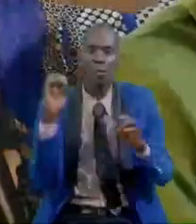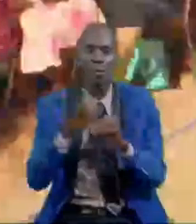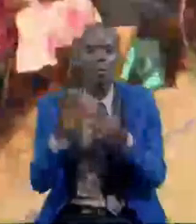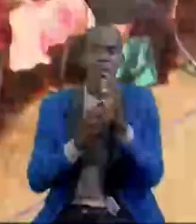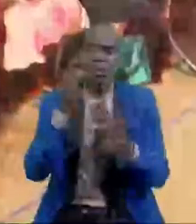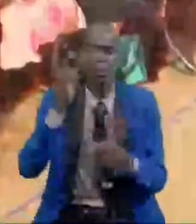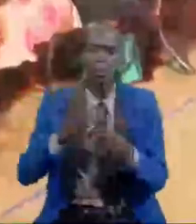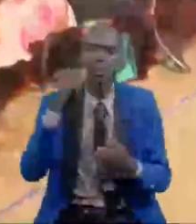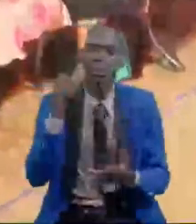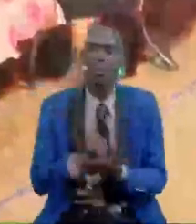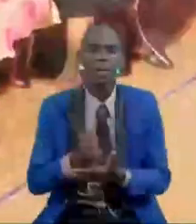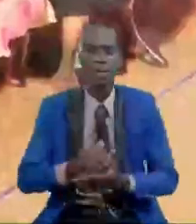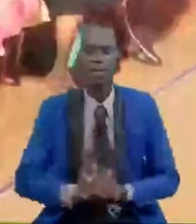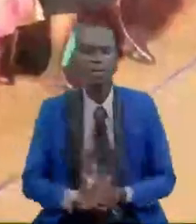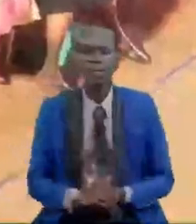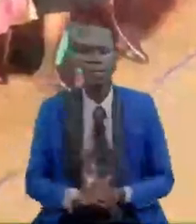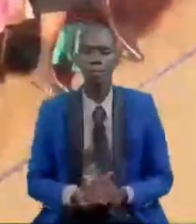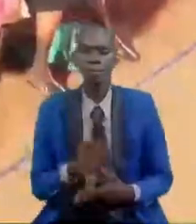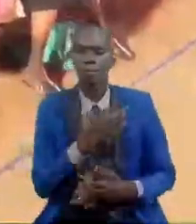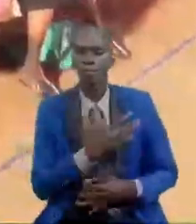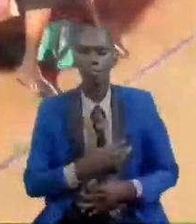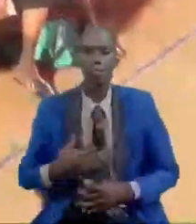de Jésus.